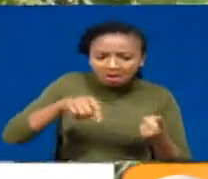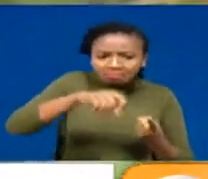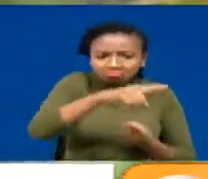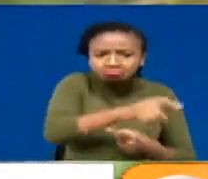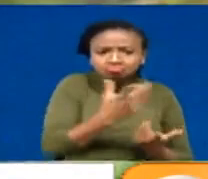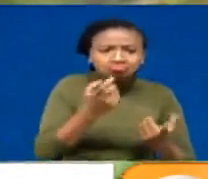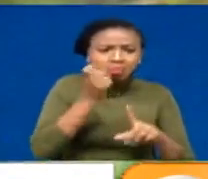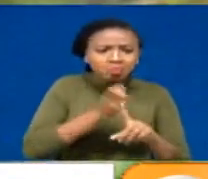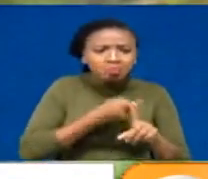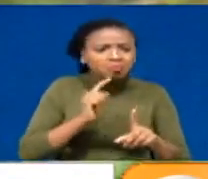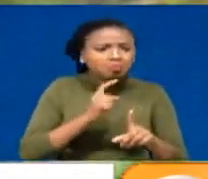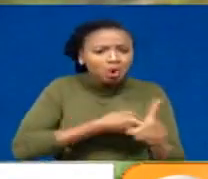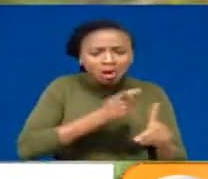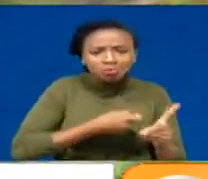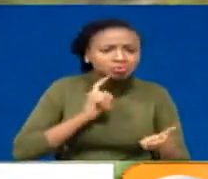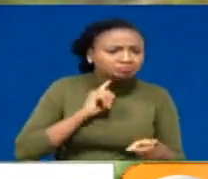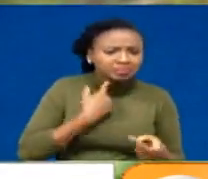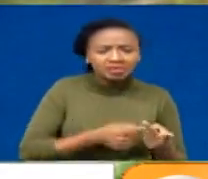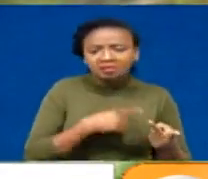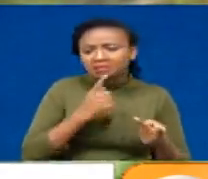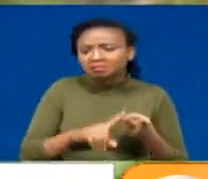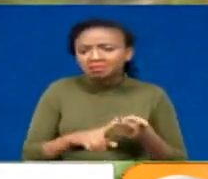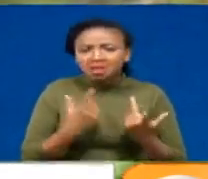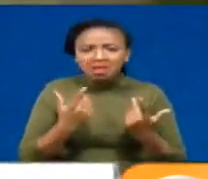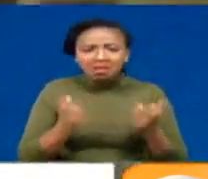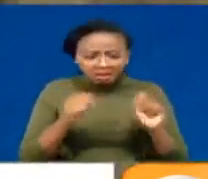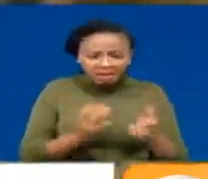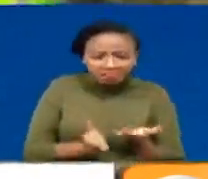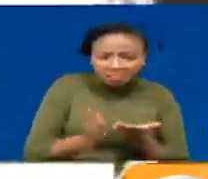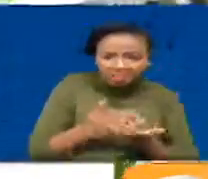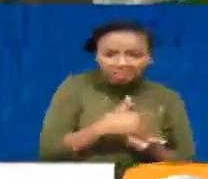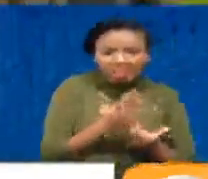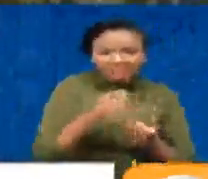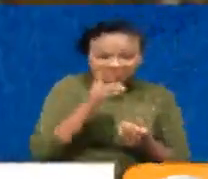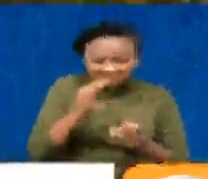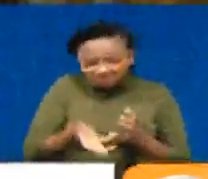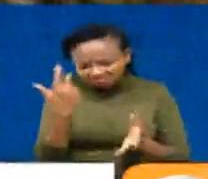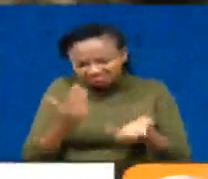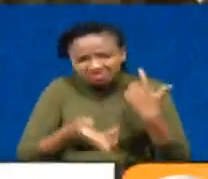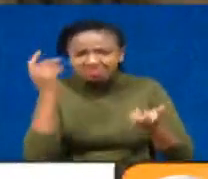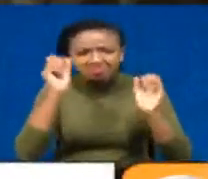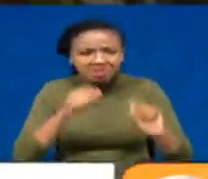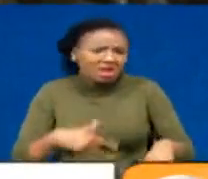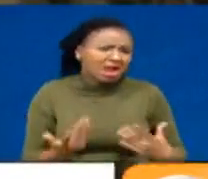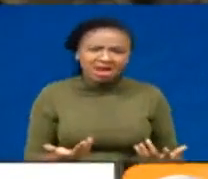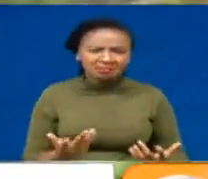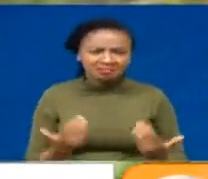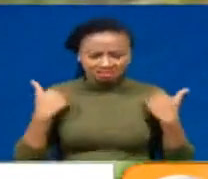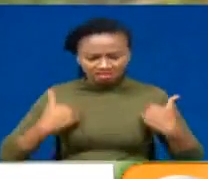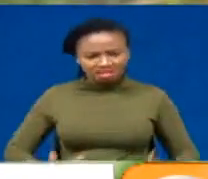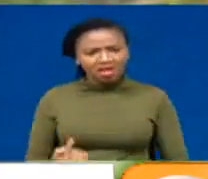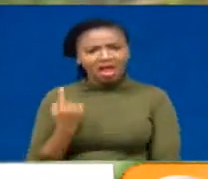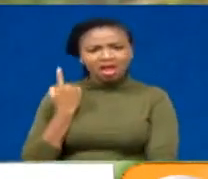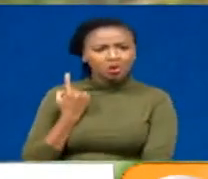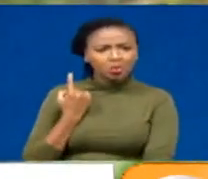viazi, ya kutoa kupalilia, niko na uwezo. Na hata kulima simu ya ndizi, mimi nalima peke yangu.